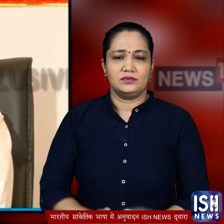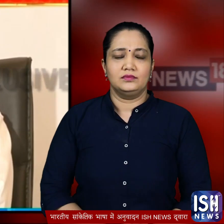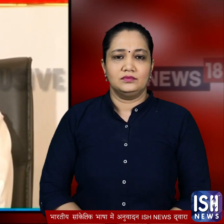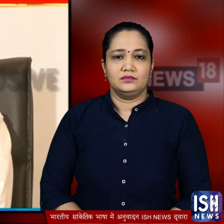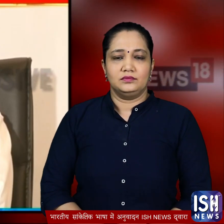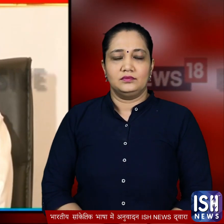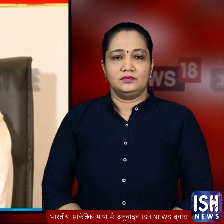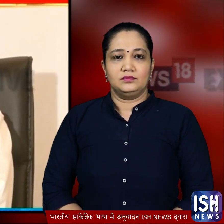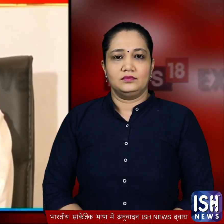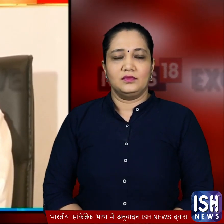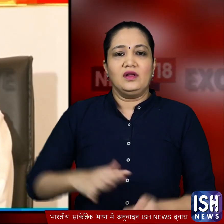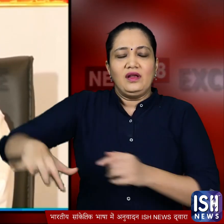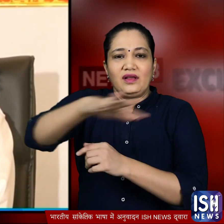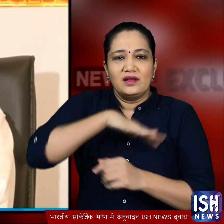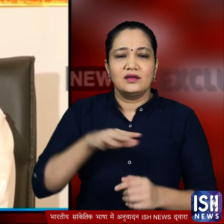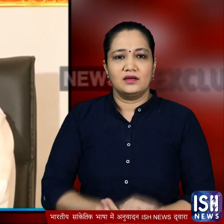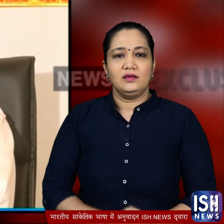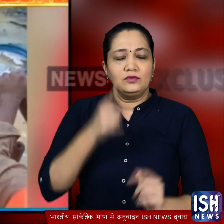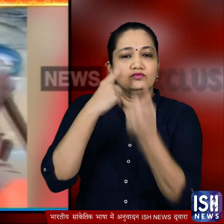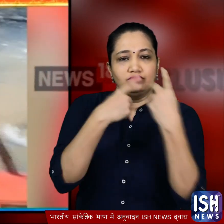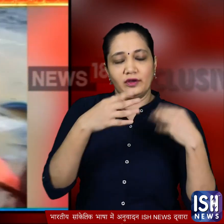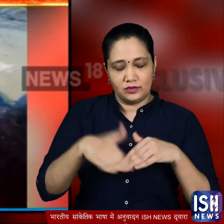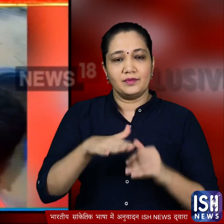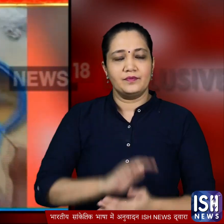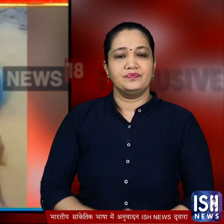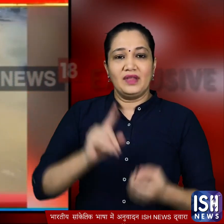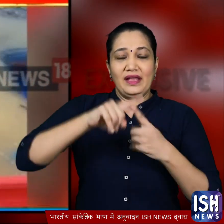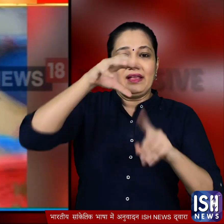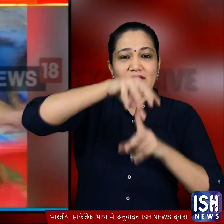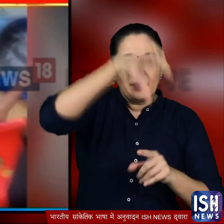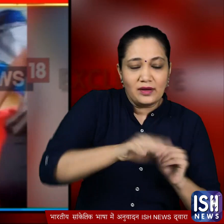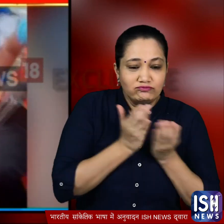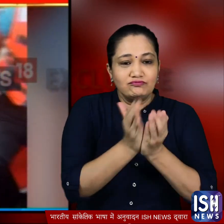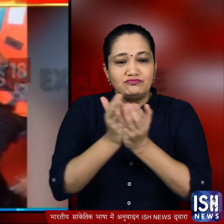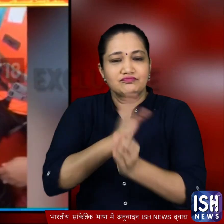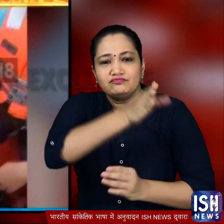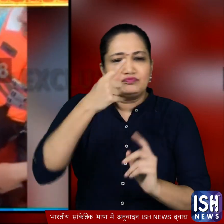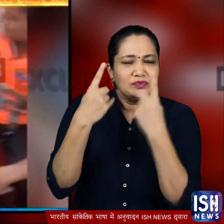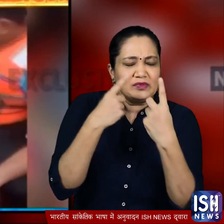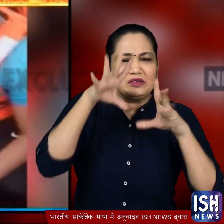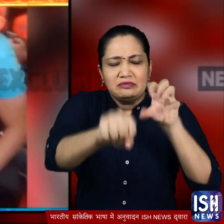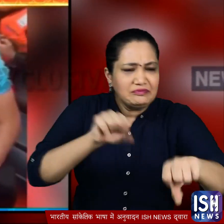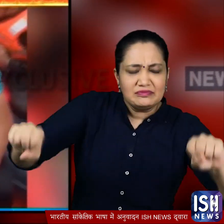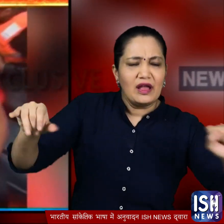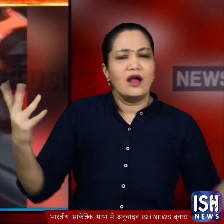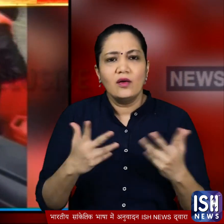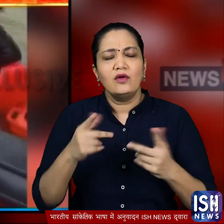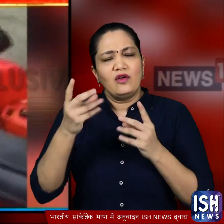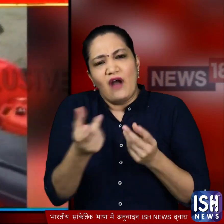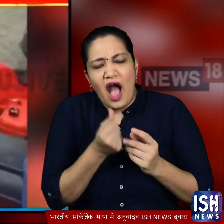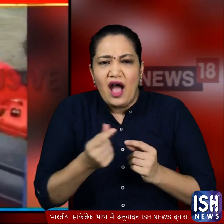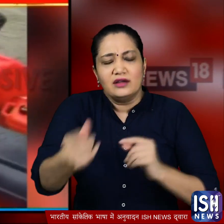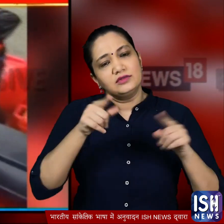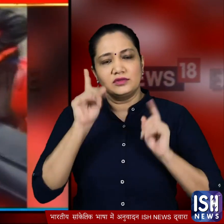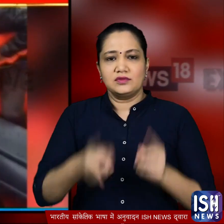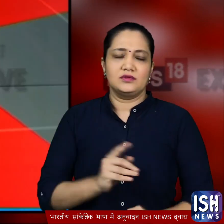है वहां भी वो कार्रवाई करें। आबकारी विभाग ने नावों के जरिए शराब तस्करों पर शिकंजा कसने के अभियान में तेजी लाने